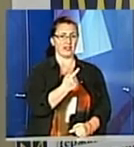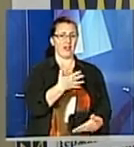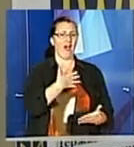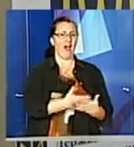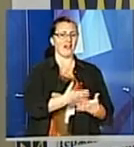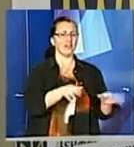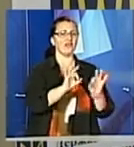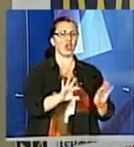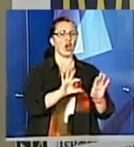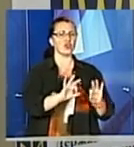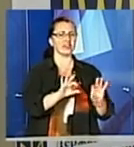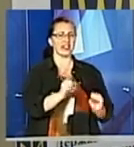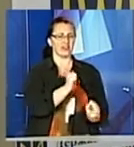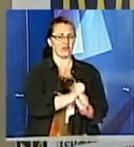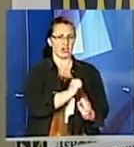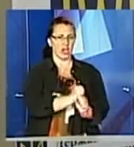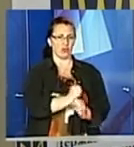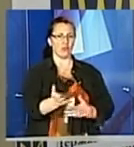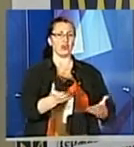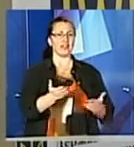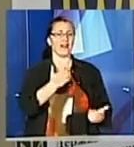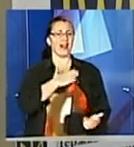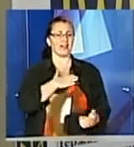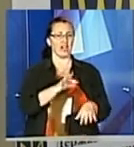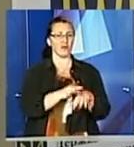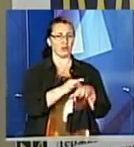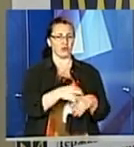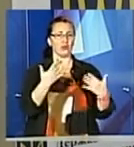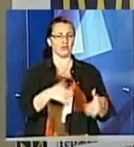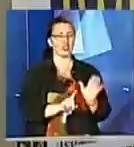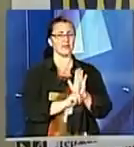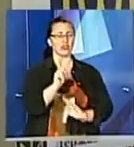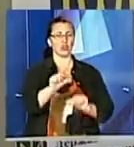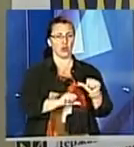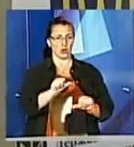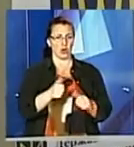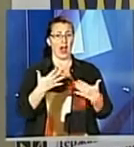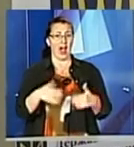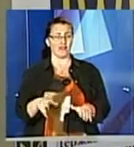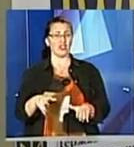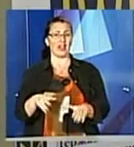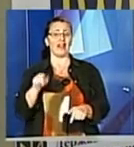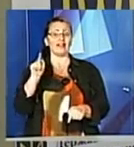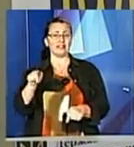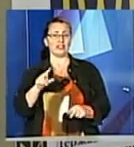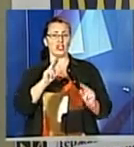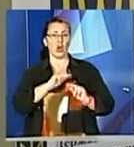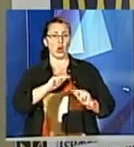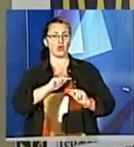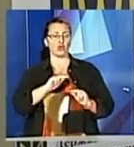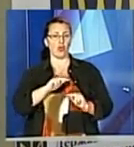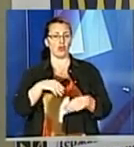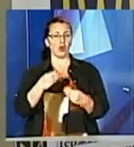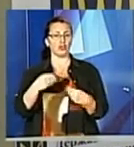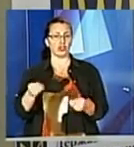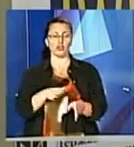активна роз'яснювальна робота, яка нами проводиться вже з початку року. А вже безумовно ті роботодавці, які